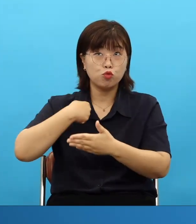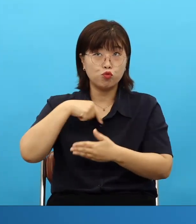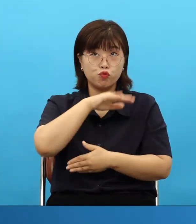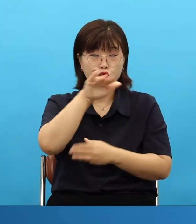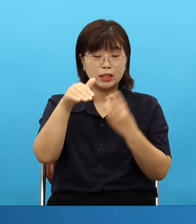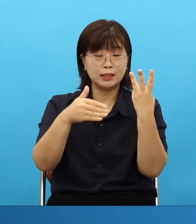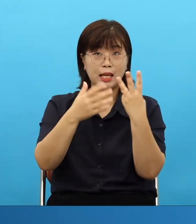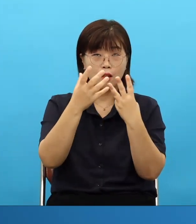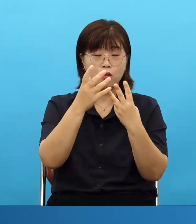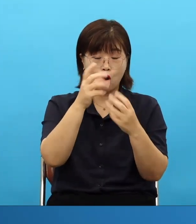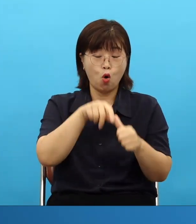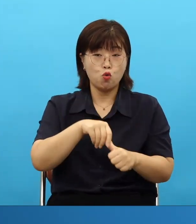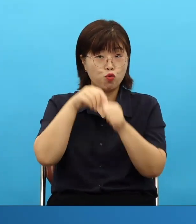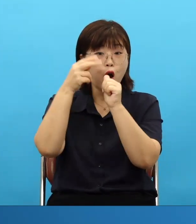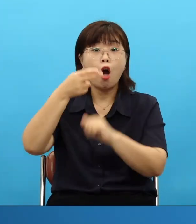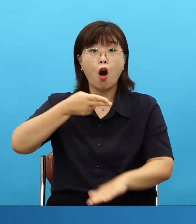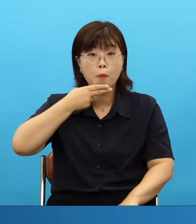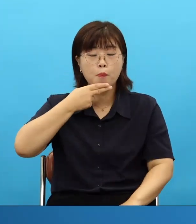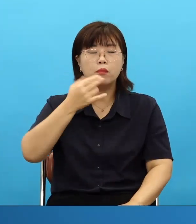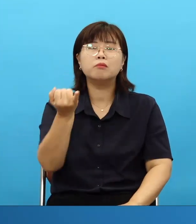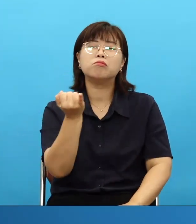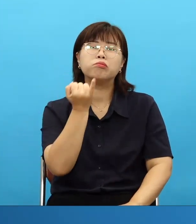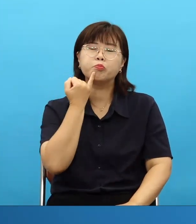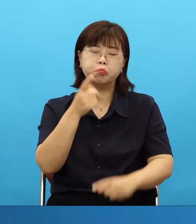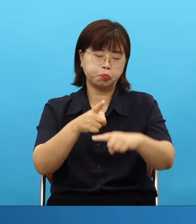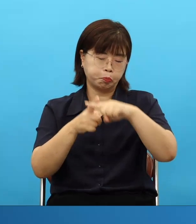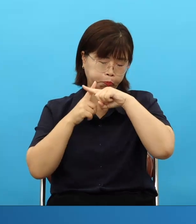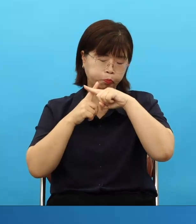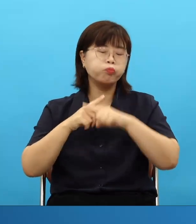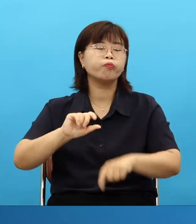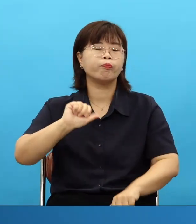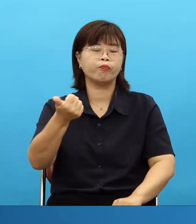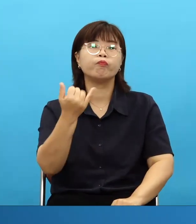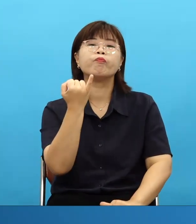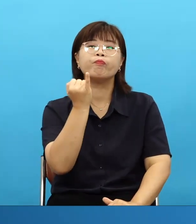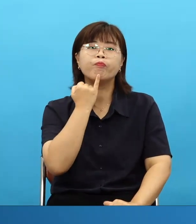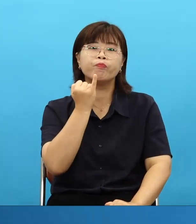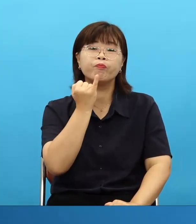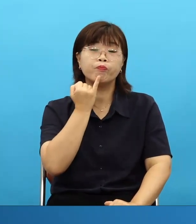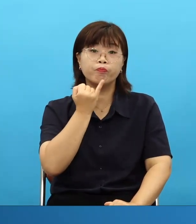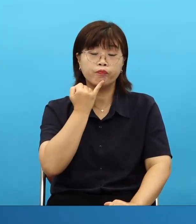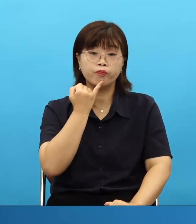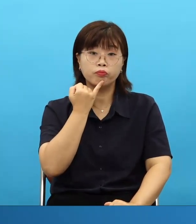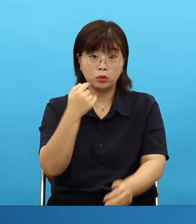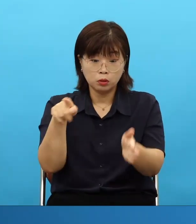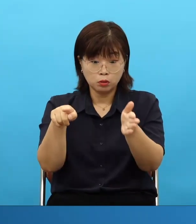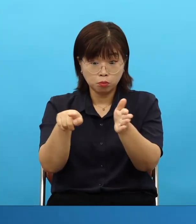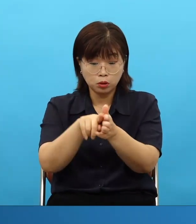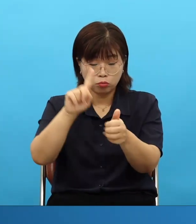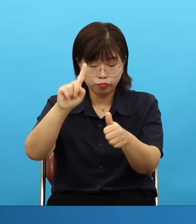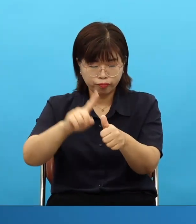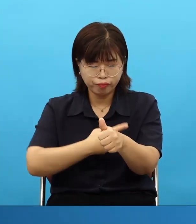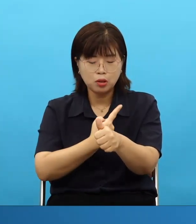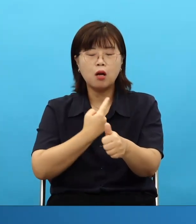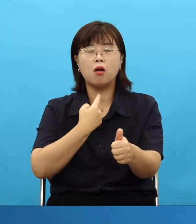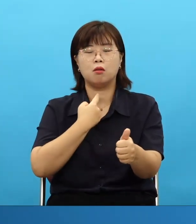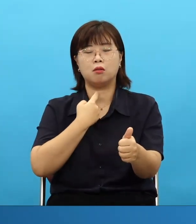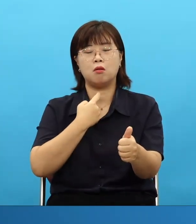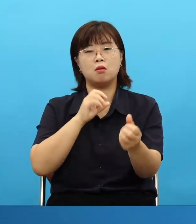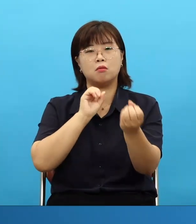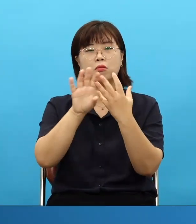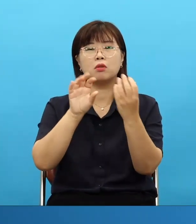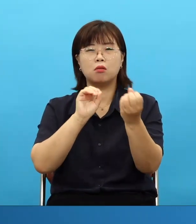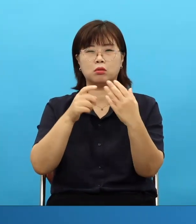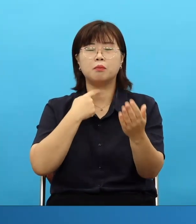even if he does not, it's all right. 이렇게 나온 거예요. That's what they professed. 거기서 역사는 나는 거예요. And from there, we see all the 흔들리면 works 안 arise. 돼요. You cannot 흔들리는 shake 게